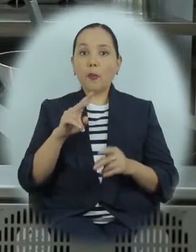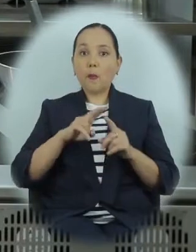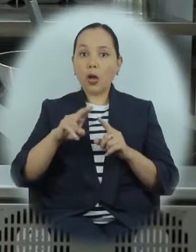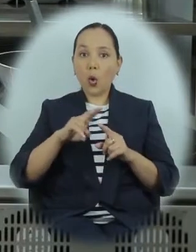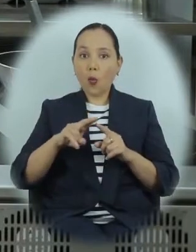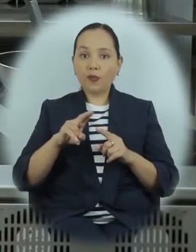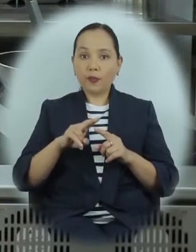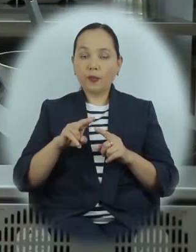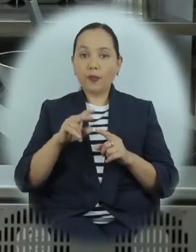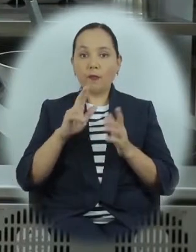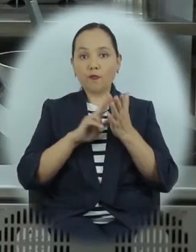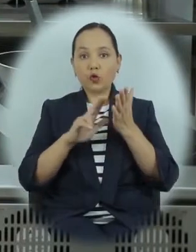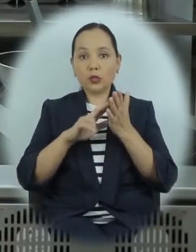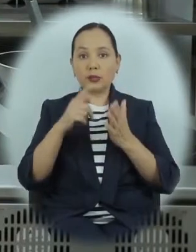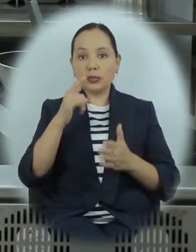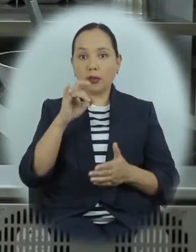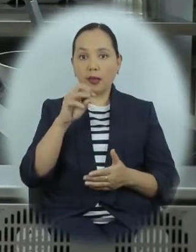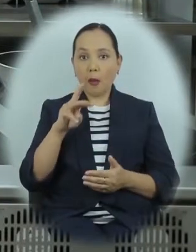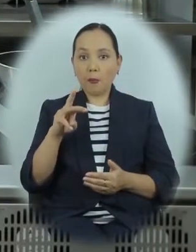морковь 80 грамм,